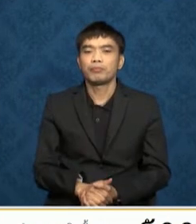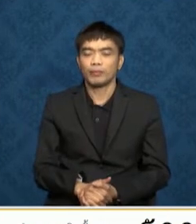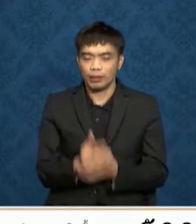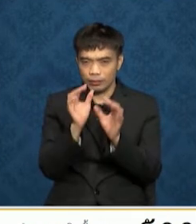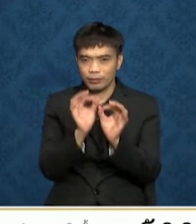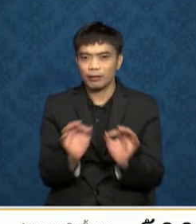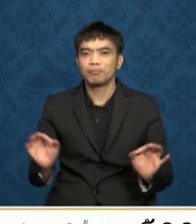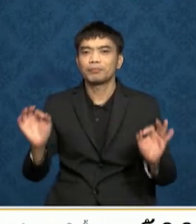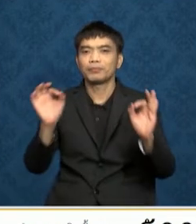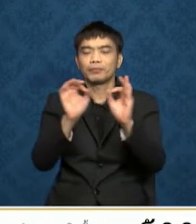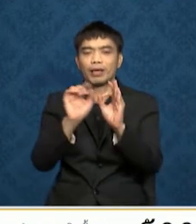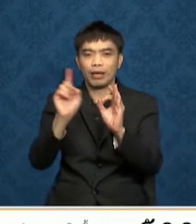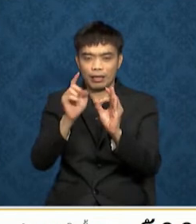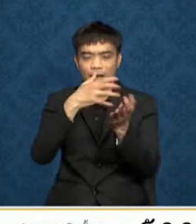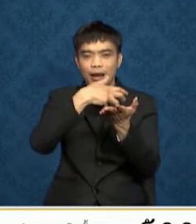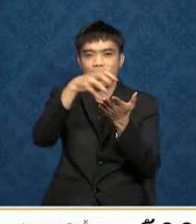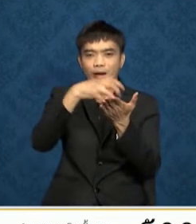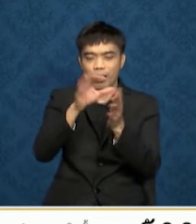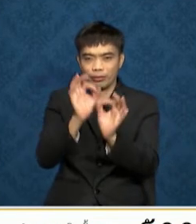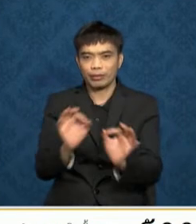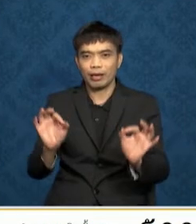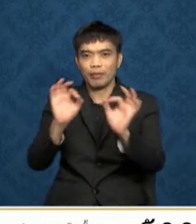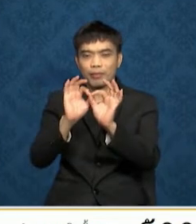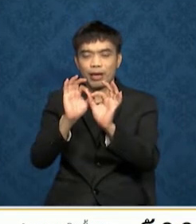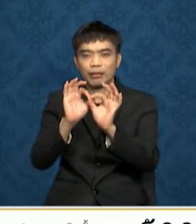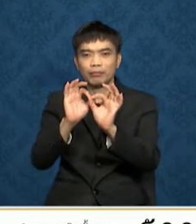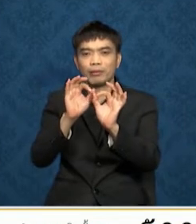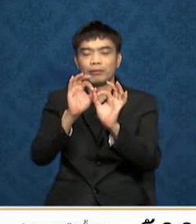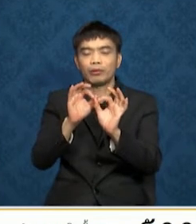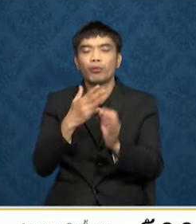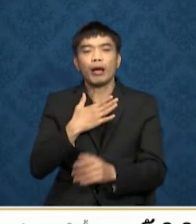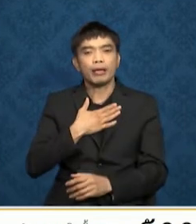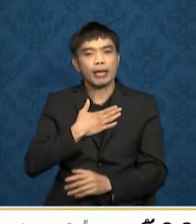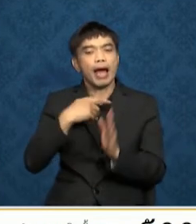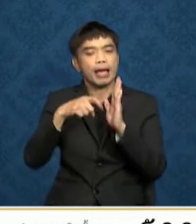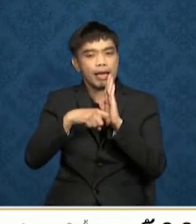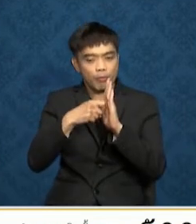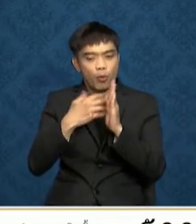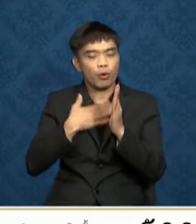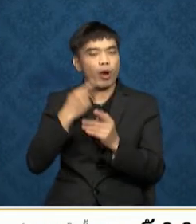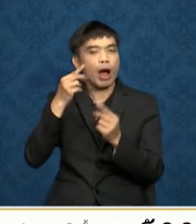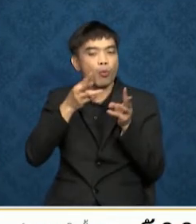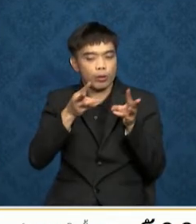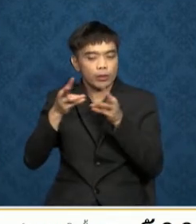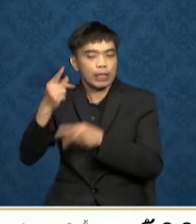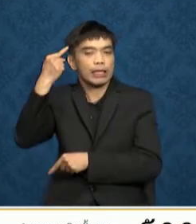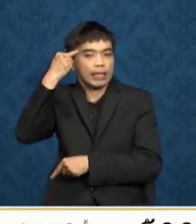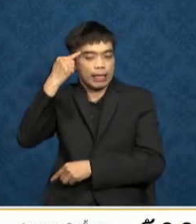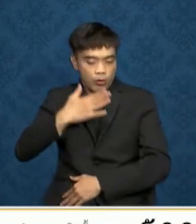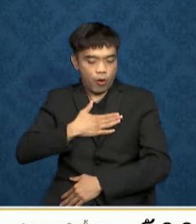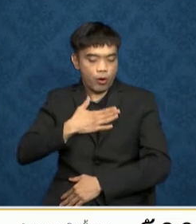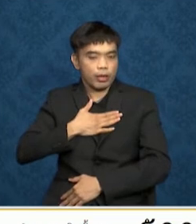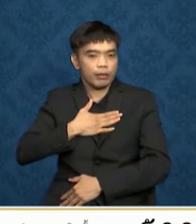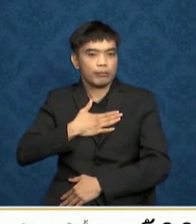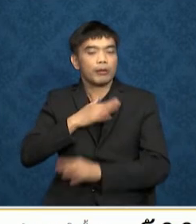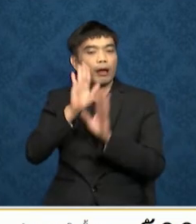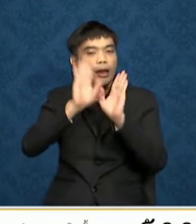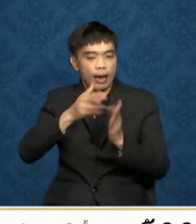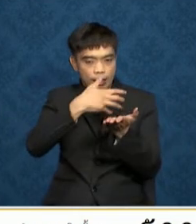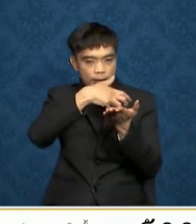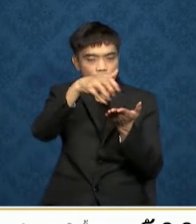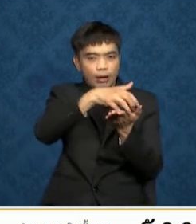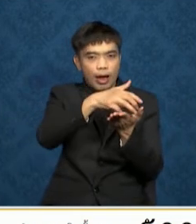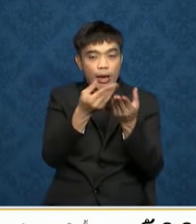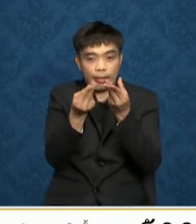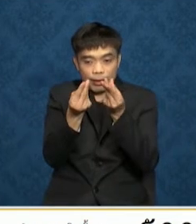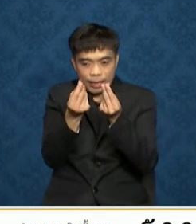รวมของการตั้งงบประมาณคร่าวๆว่าผมมีแนวคิดอย่างนี้และในส่วนที่ผมจะลงราย